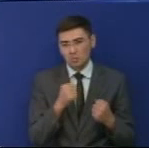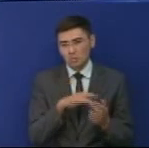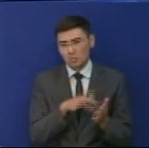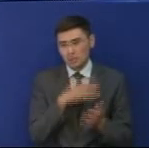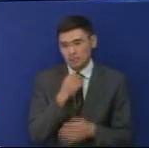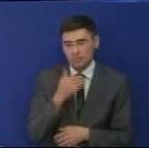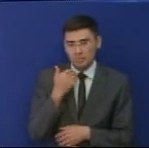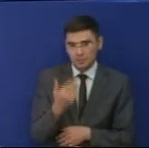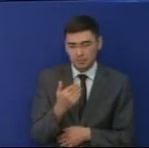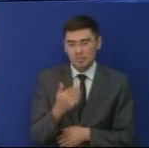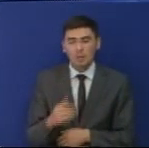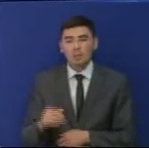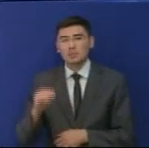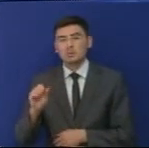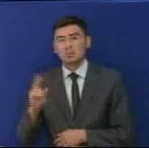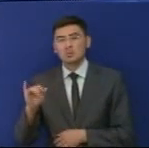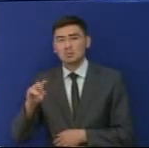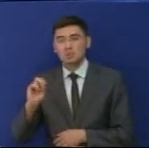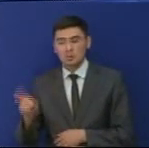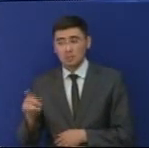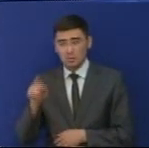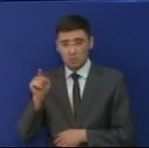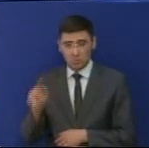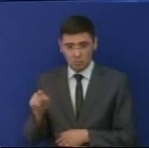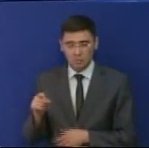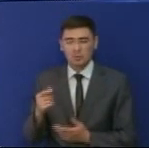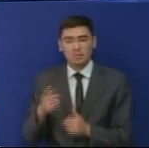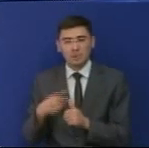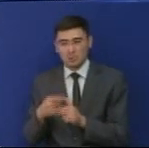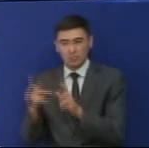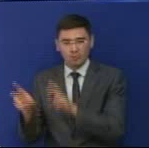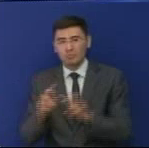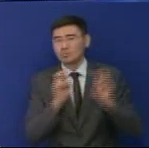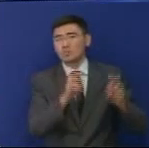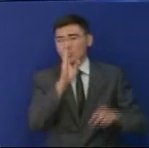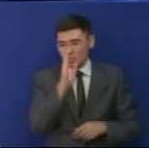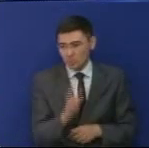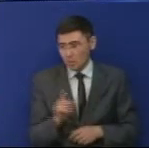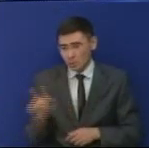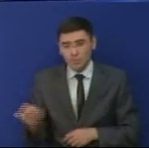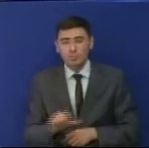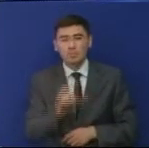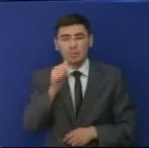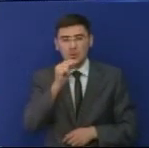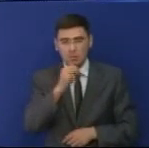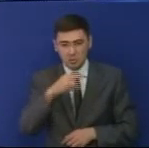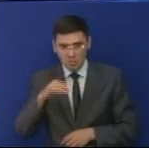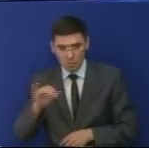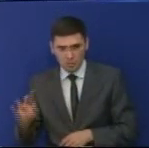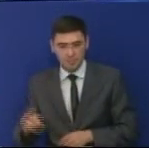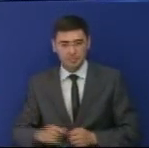выдающегося палуана, первого олимпийского чемпиона Казахстана Жаксалыка Ушкемпирова. Инициатива назвать комплекс именем известного